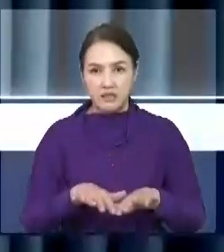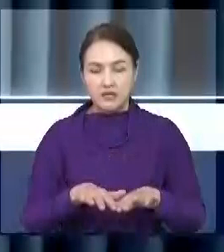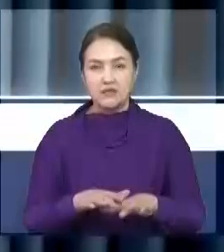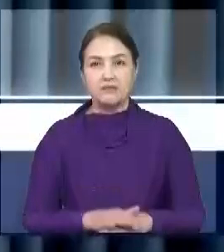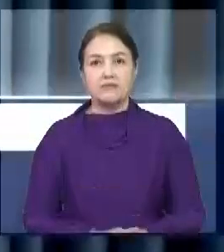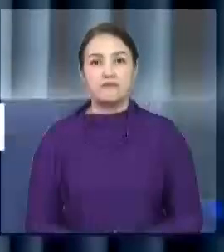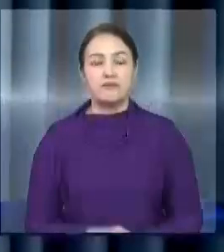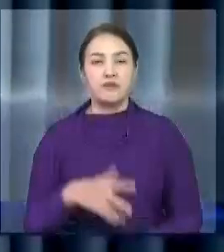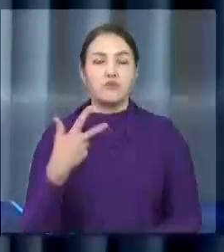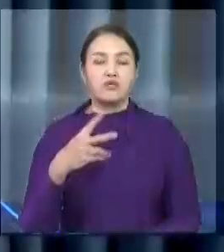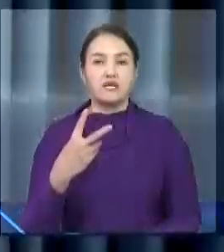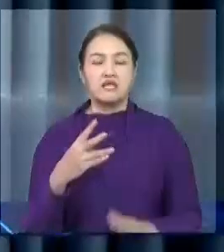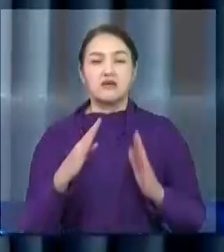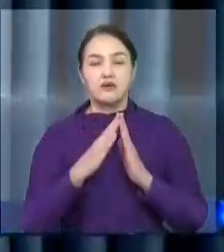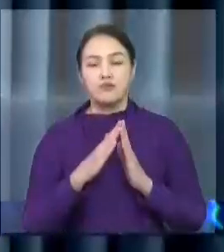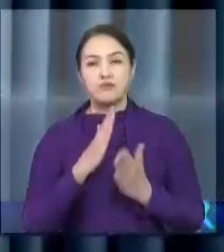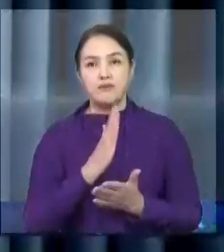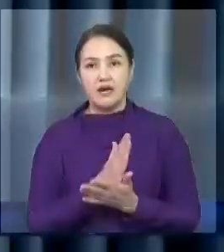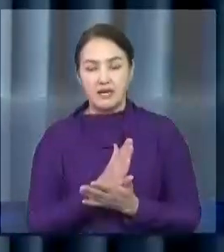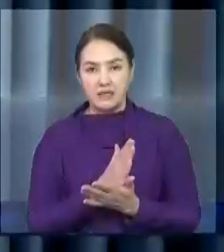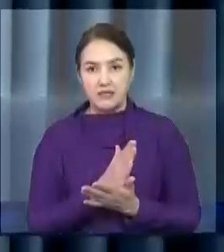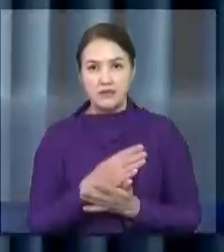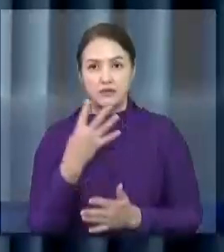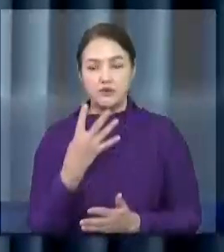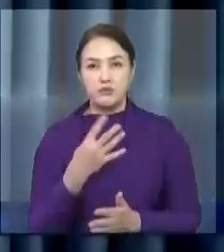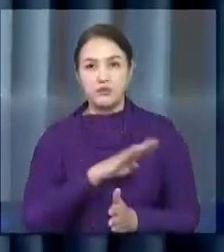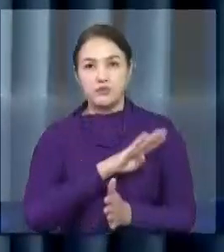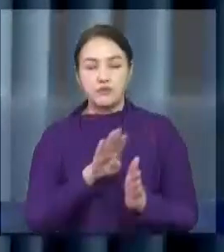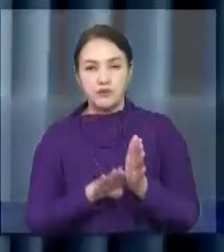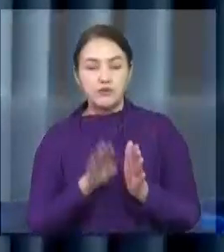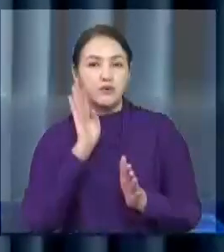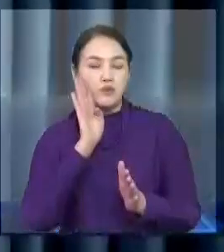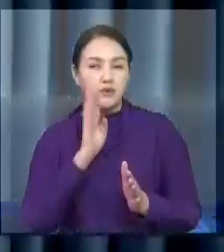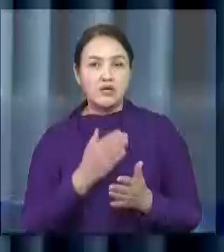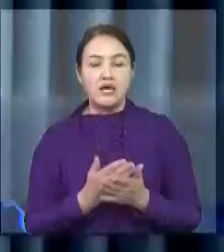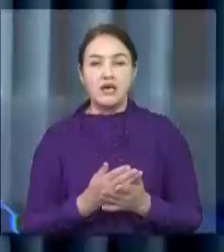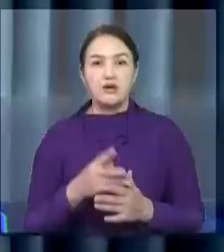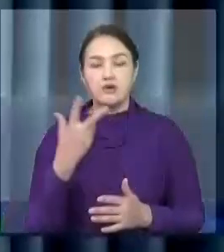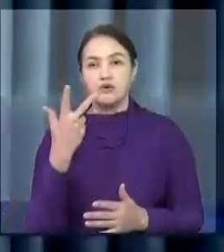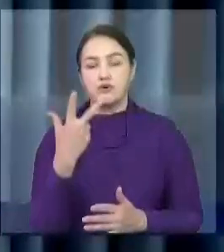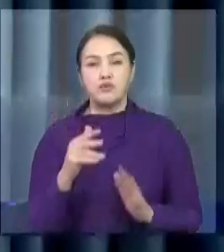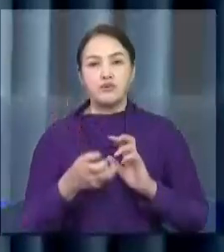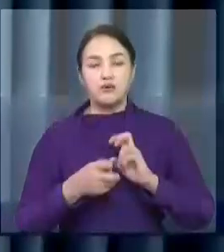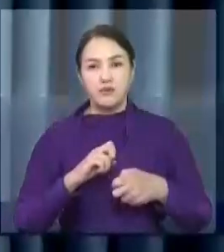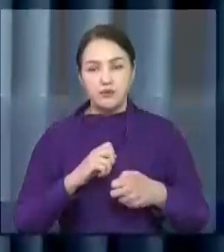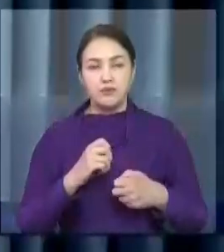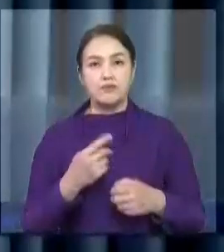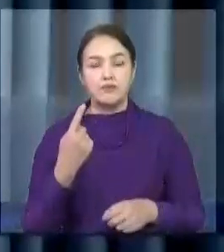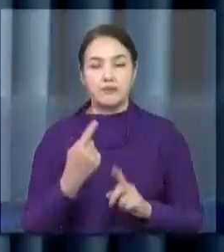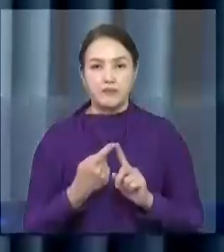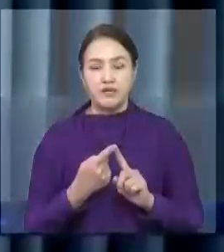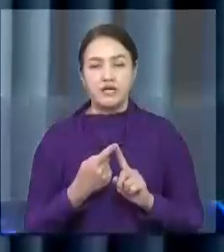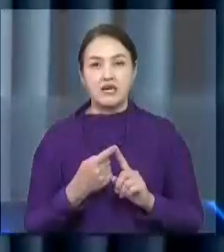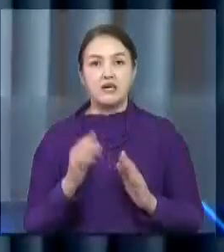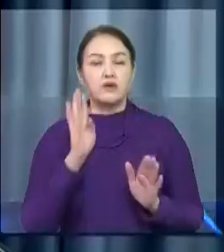мекенде 32 үй бар. Ол 32 үйдің 4-еуі де су кірді, 3-еуі құлады, 1-еуі